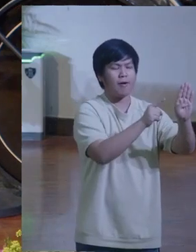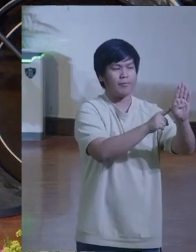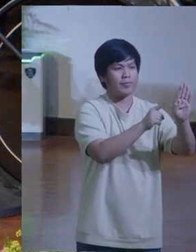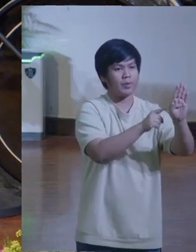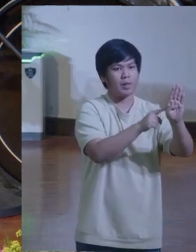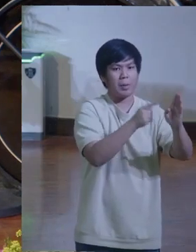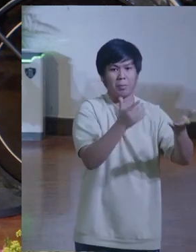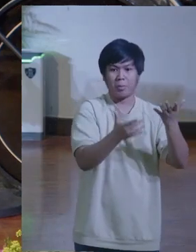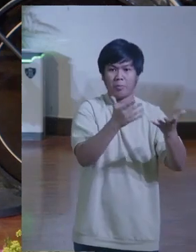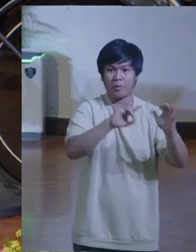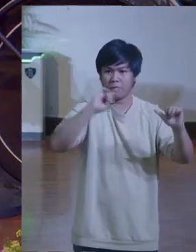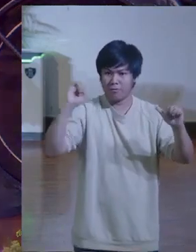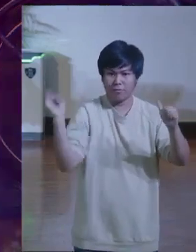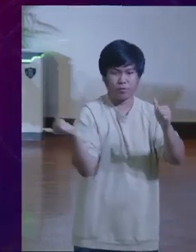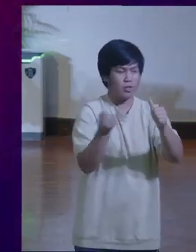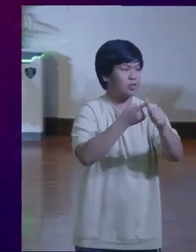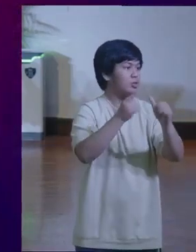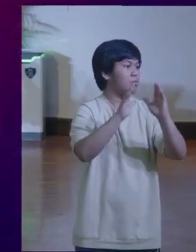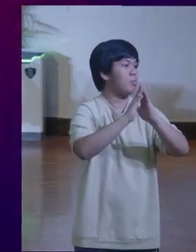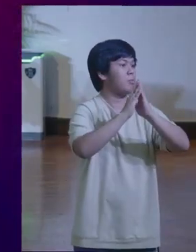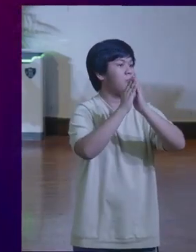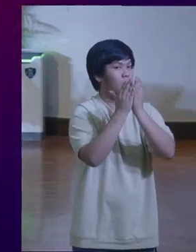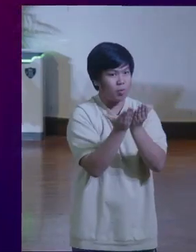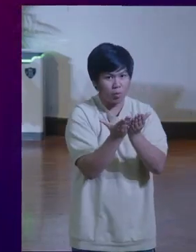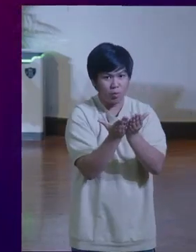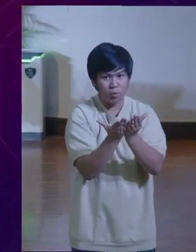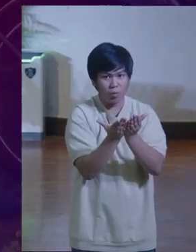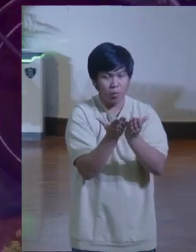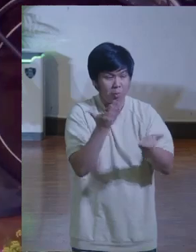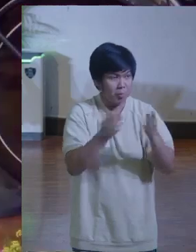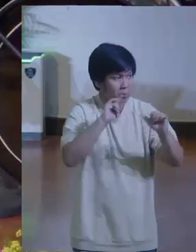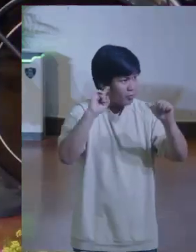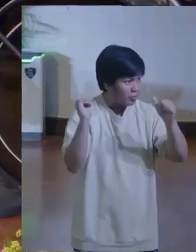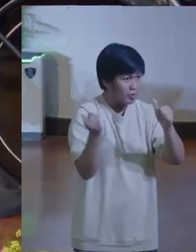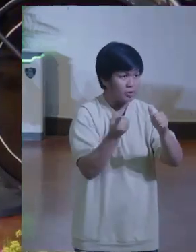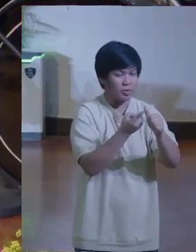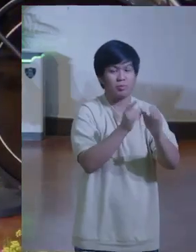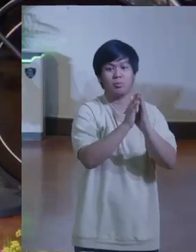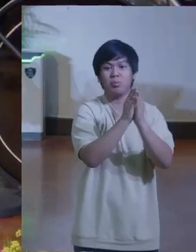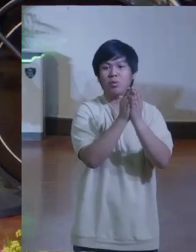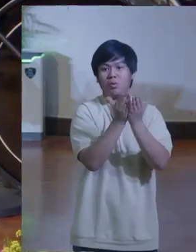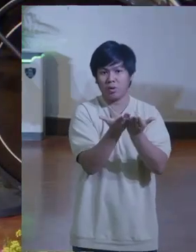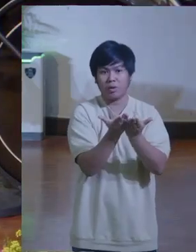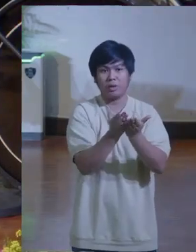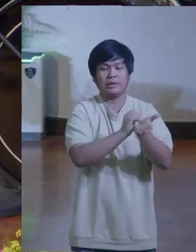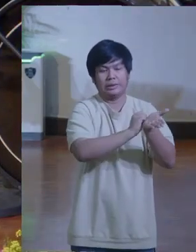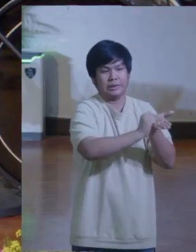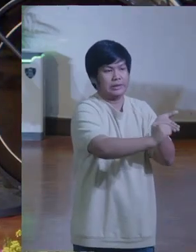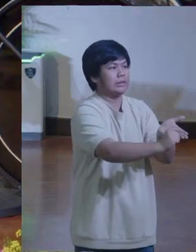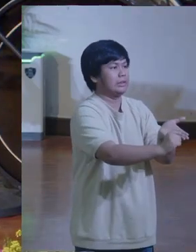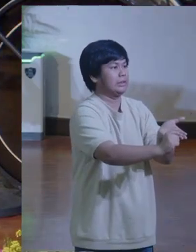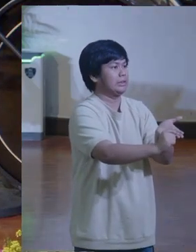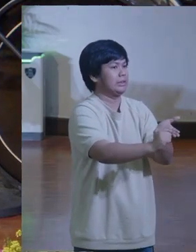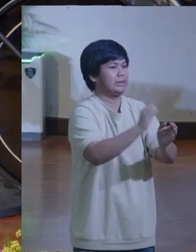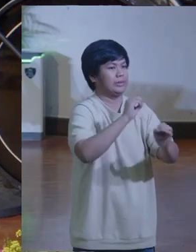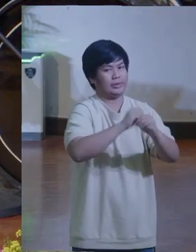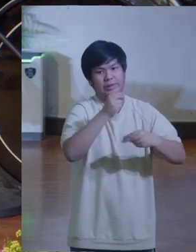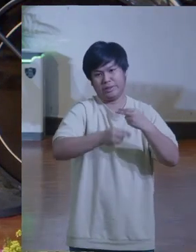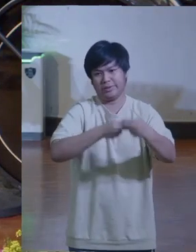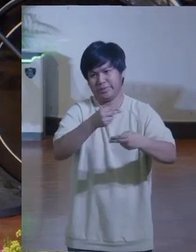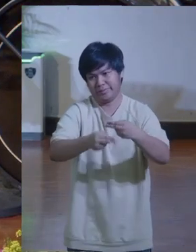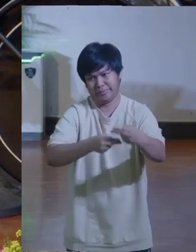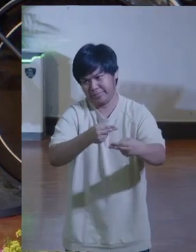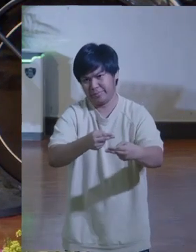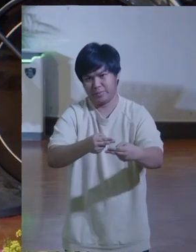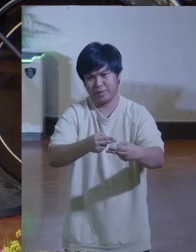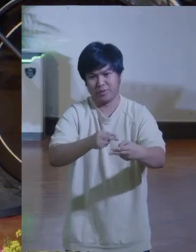maraming teologo at komentarista na isa o ang pinakaluma o ang pinakanaunang